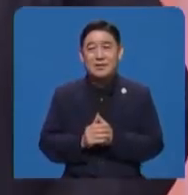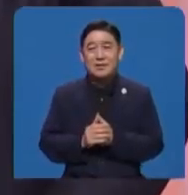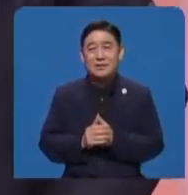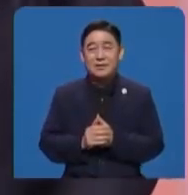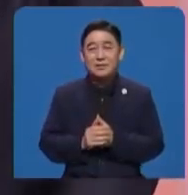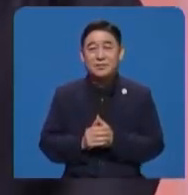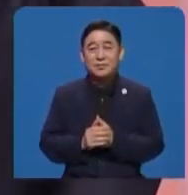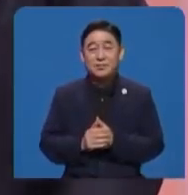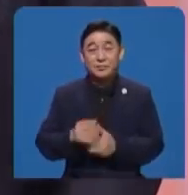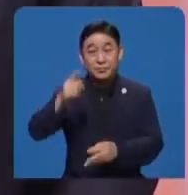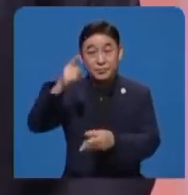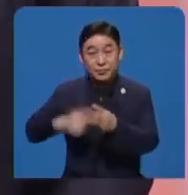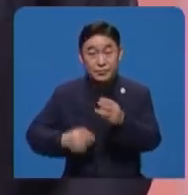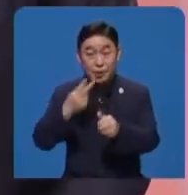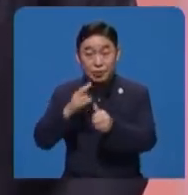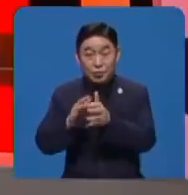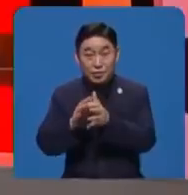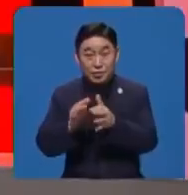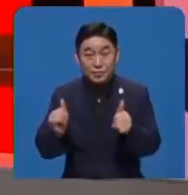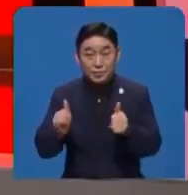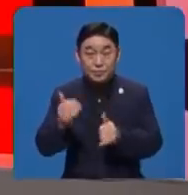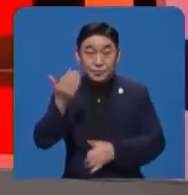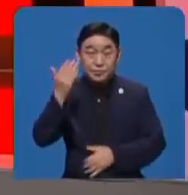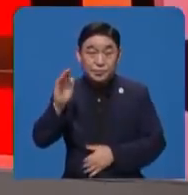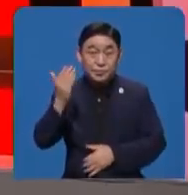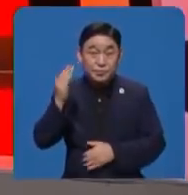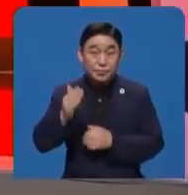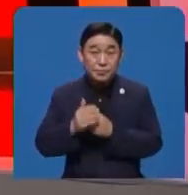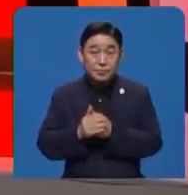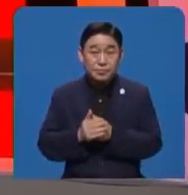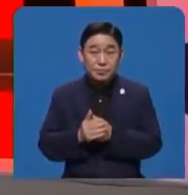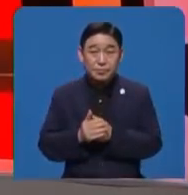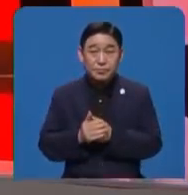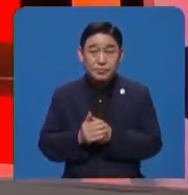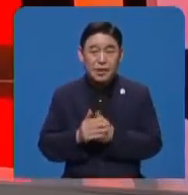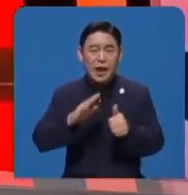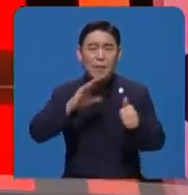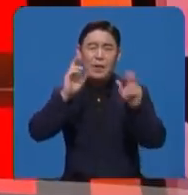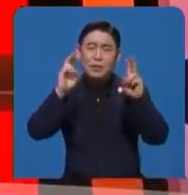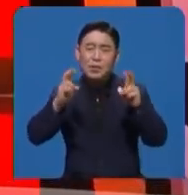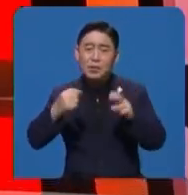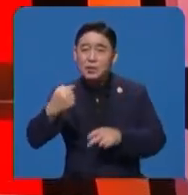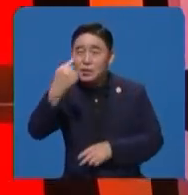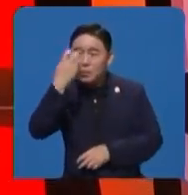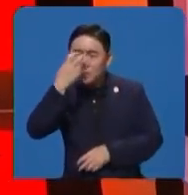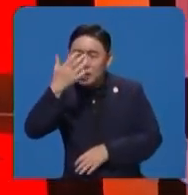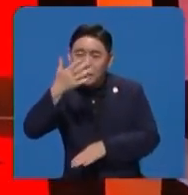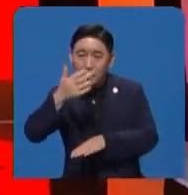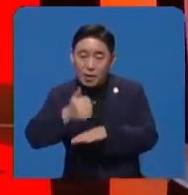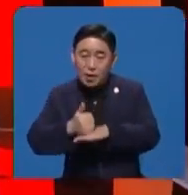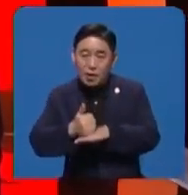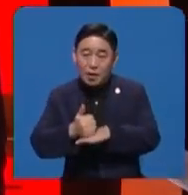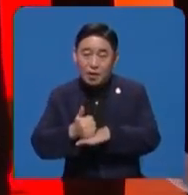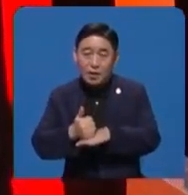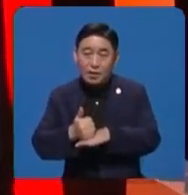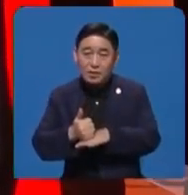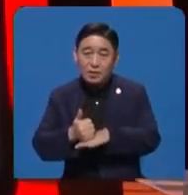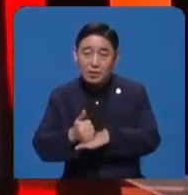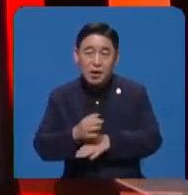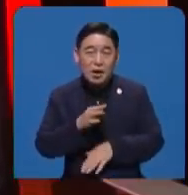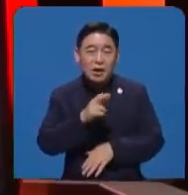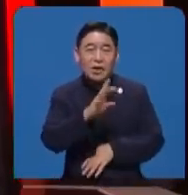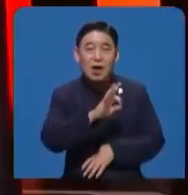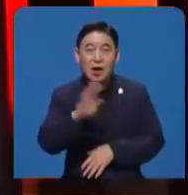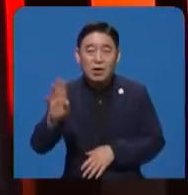지금 자 윤 후보님 네. 최근에 자 네. 어느 방송사의 여론조사에서 네. 자